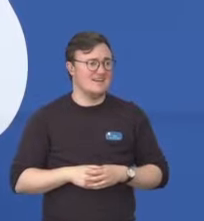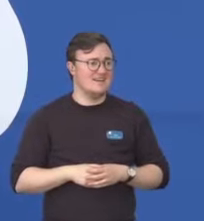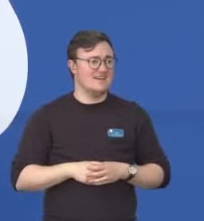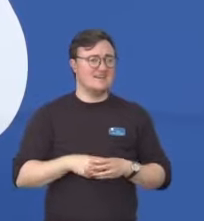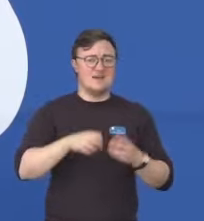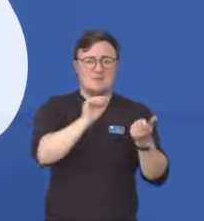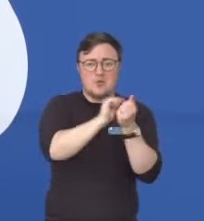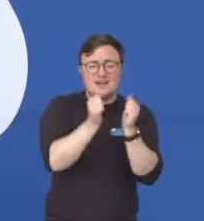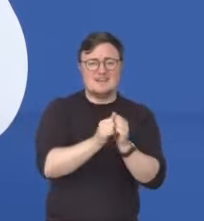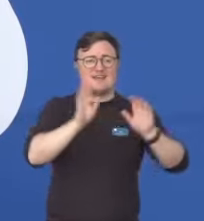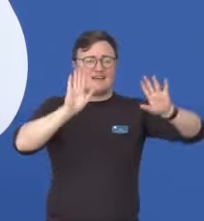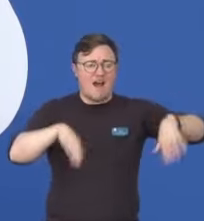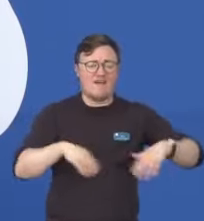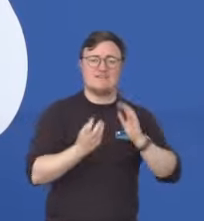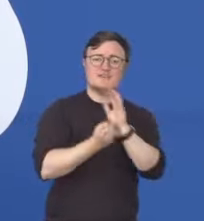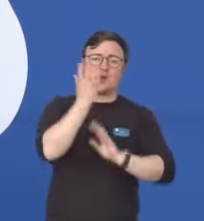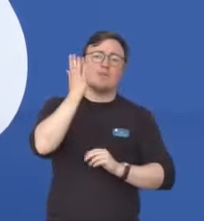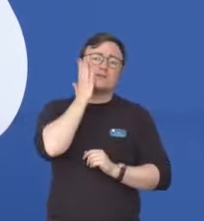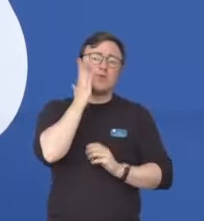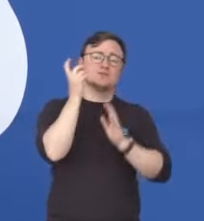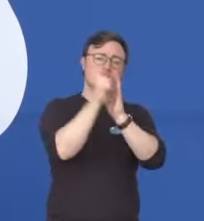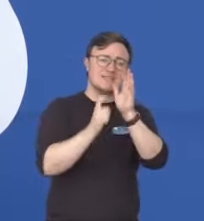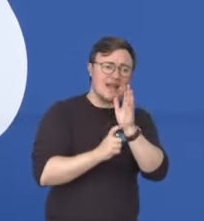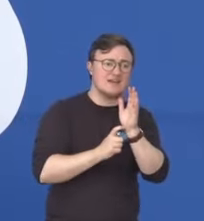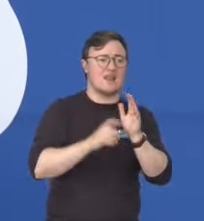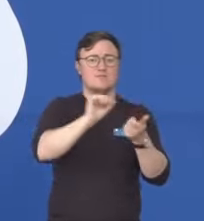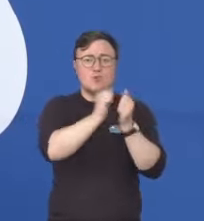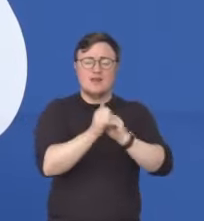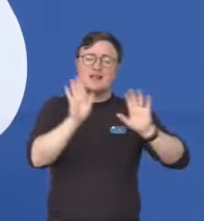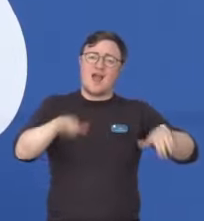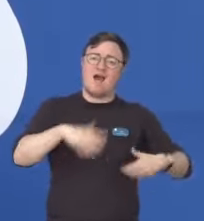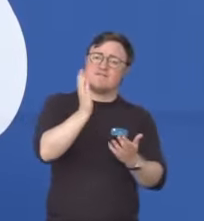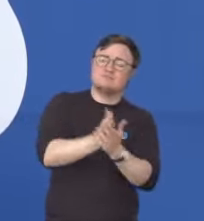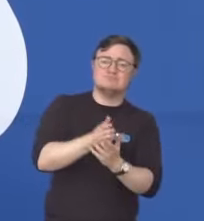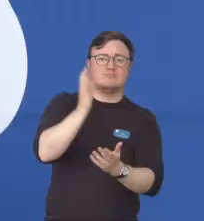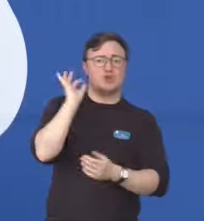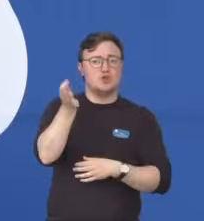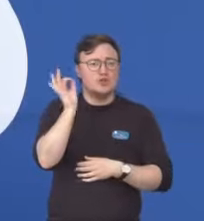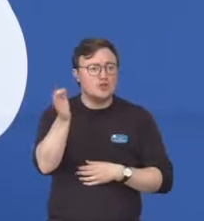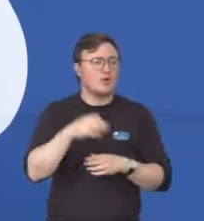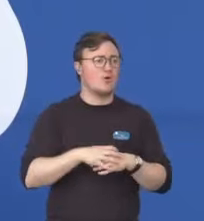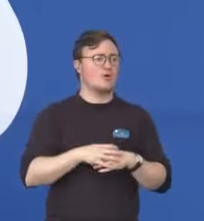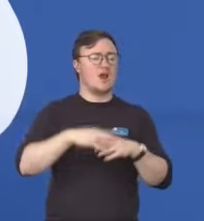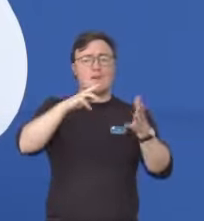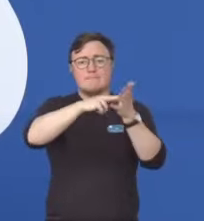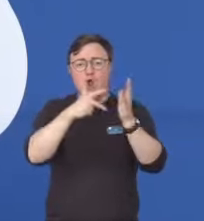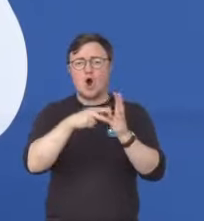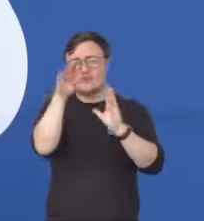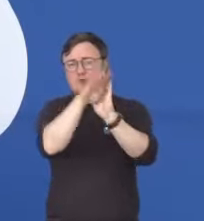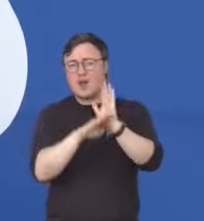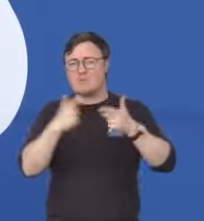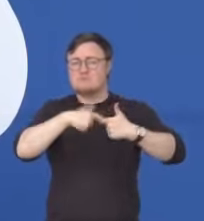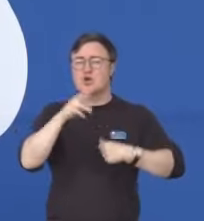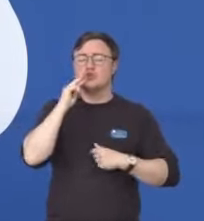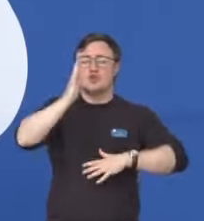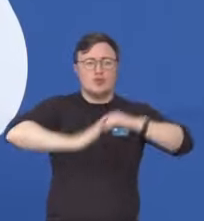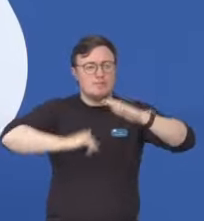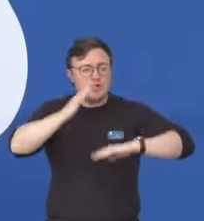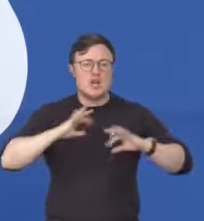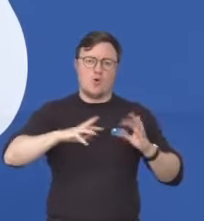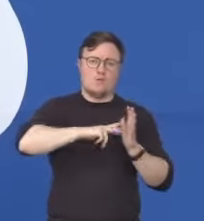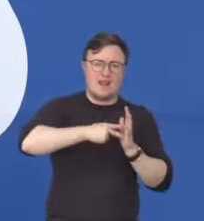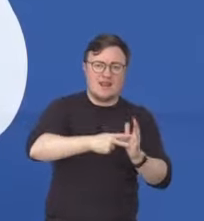hur bostadsregler ser ut, det är hur hyrorna sätts, det är hur planprogrammen för nybyggnation